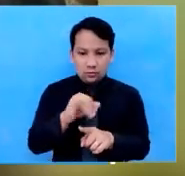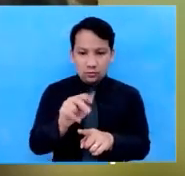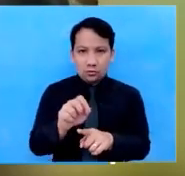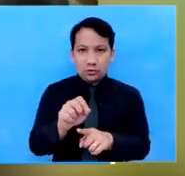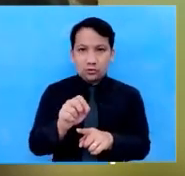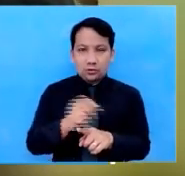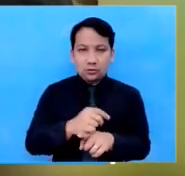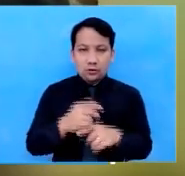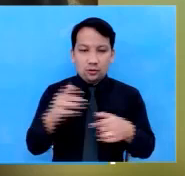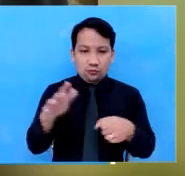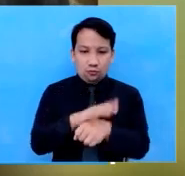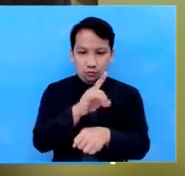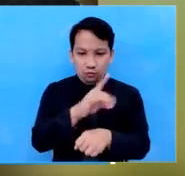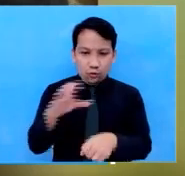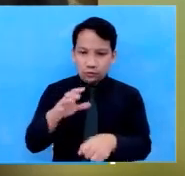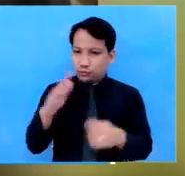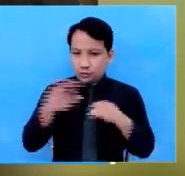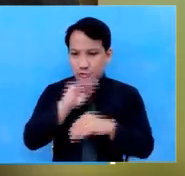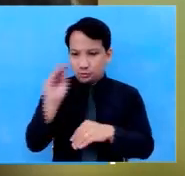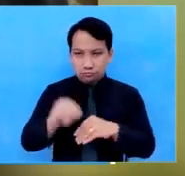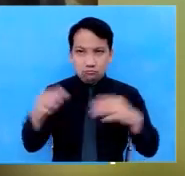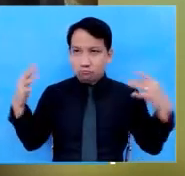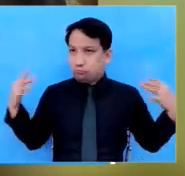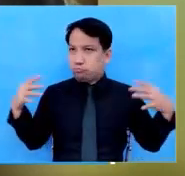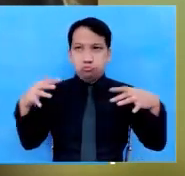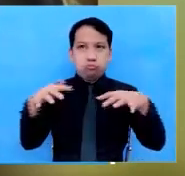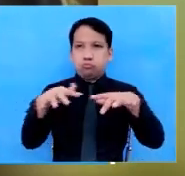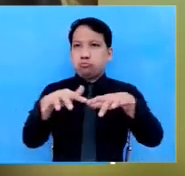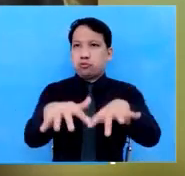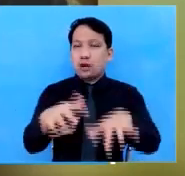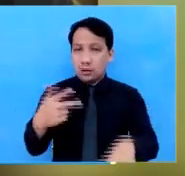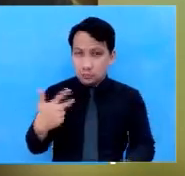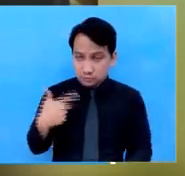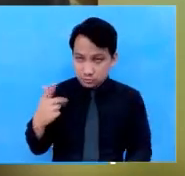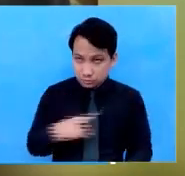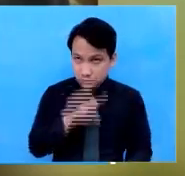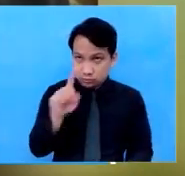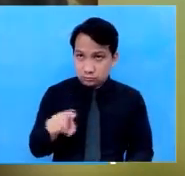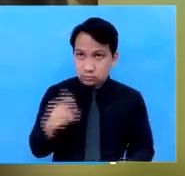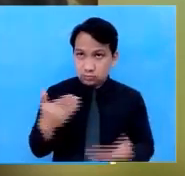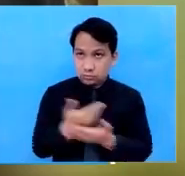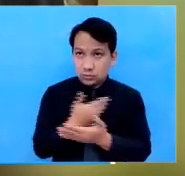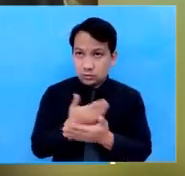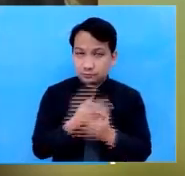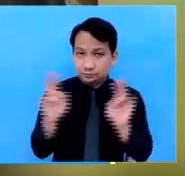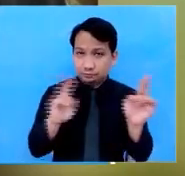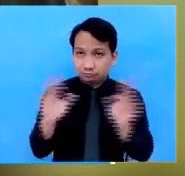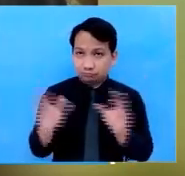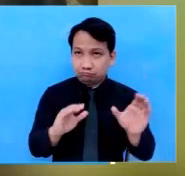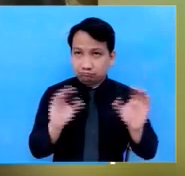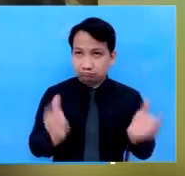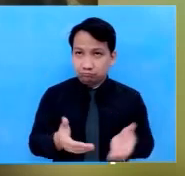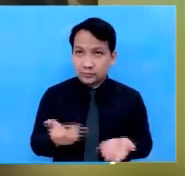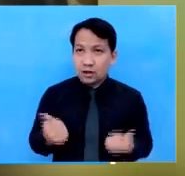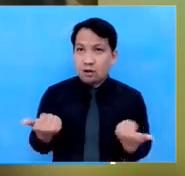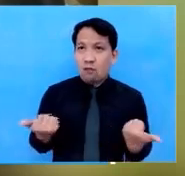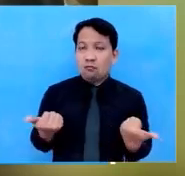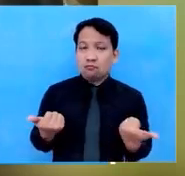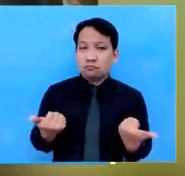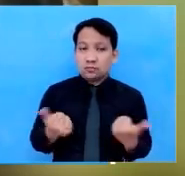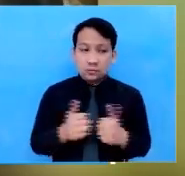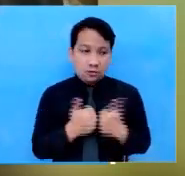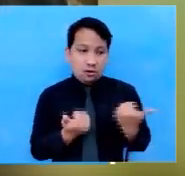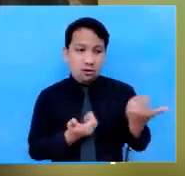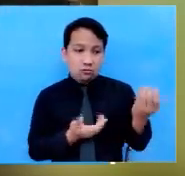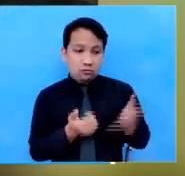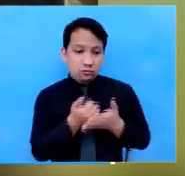face-to-face classes na lahat ng estudyante. Meron bang mga bagong hinahandang classroom? Paano sila tinutulungan ng LGU?